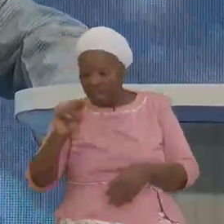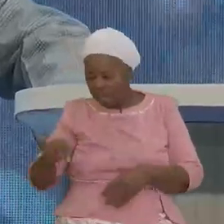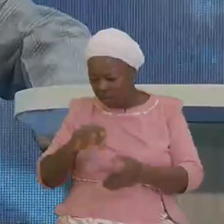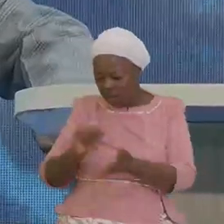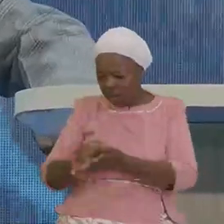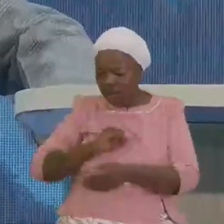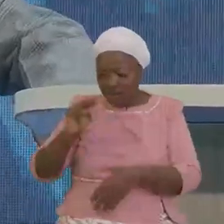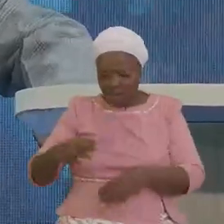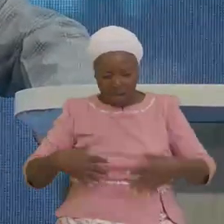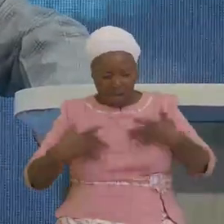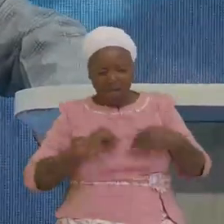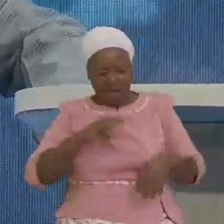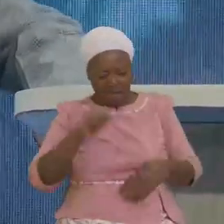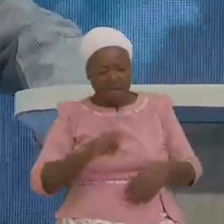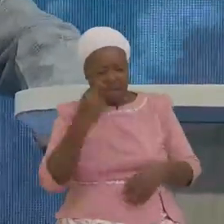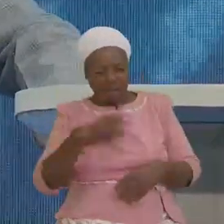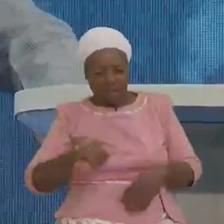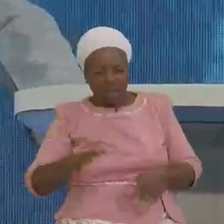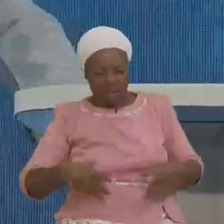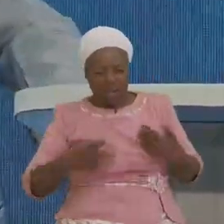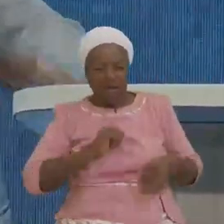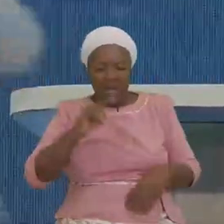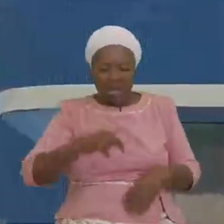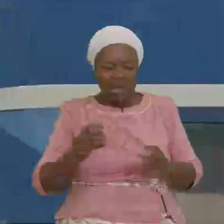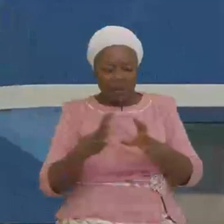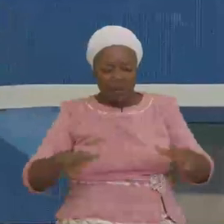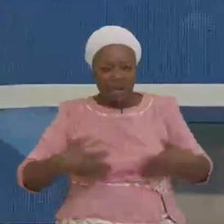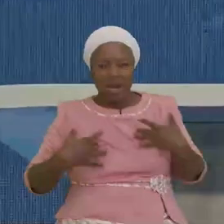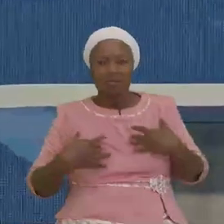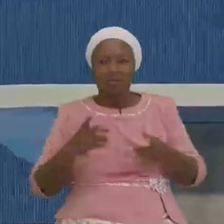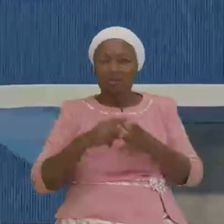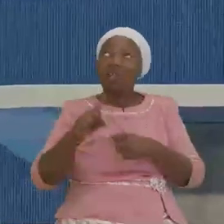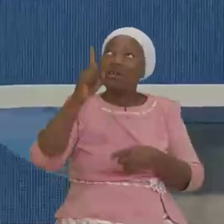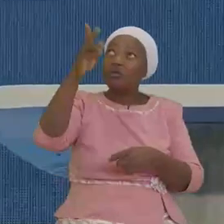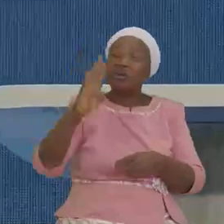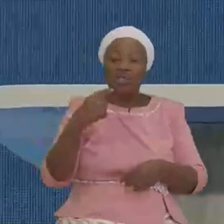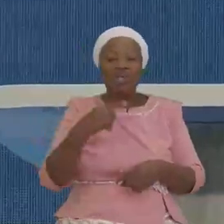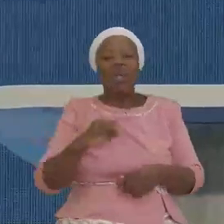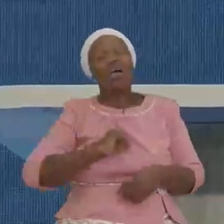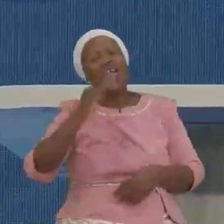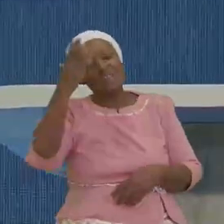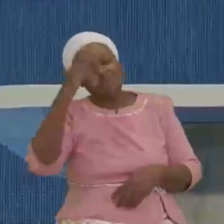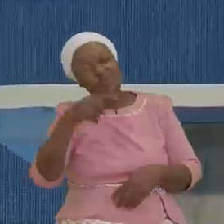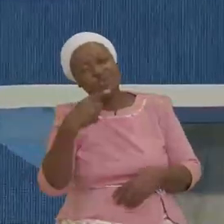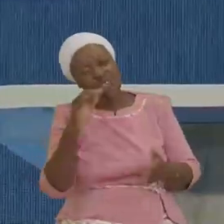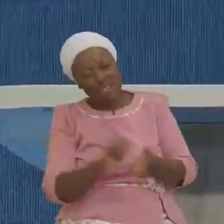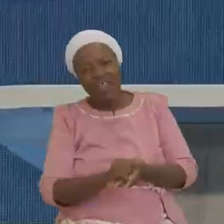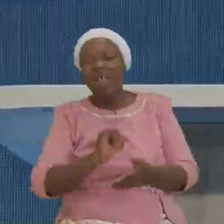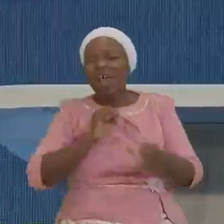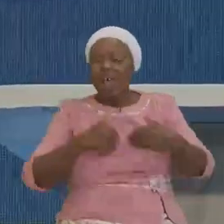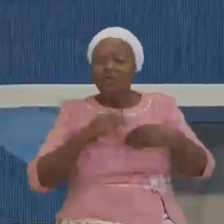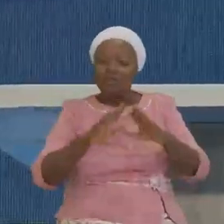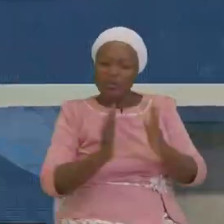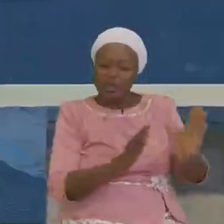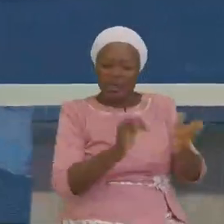dès que tu es en mesure de reconnaître que oui, j'ai besoin de ci, j'ai besoin de la vie abondante, et que